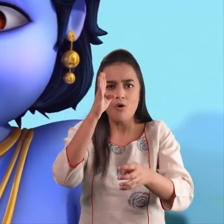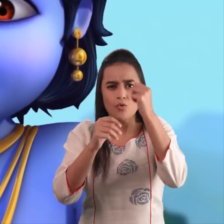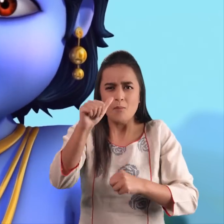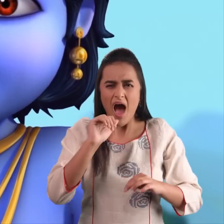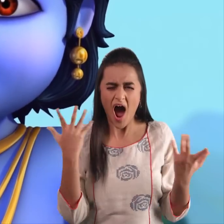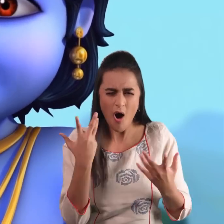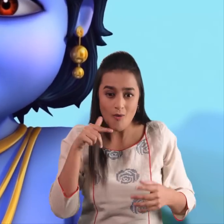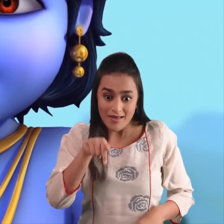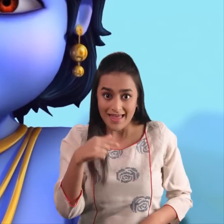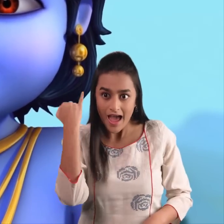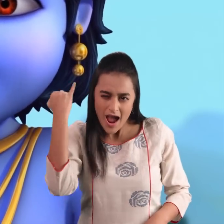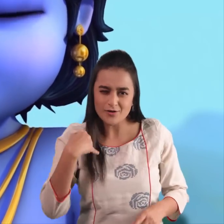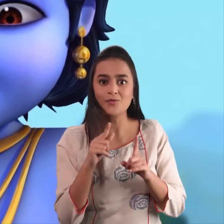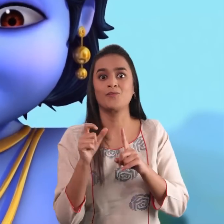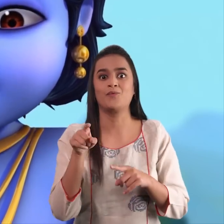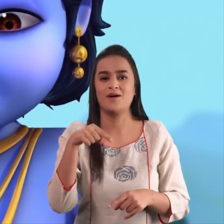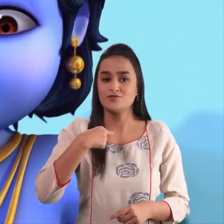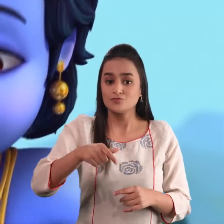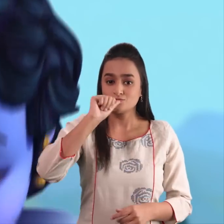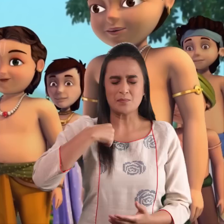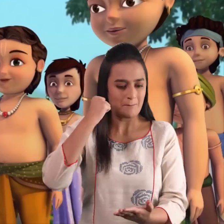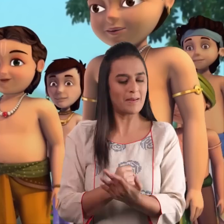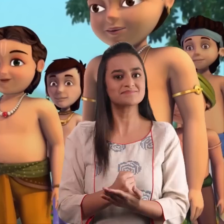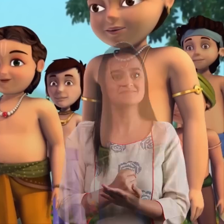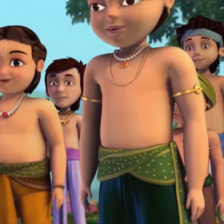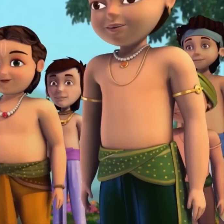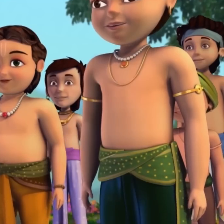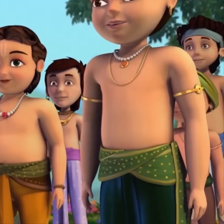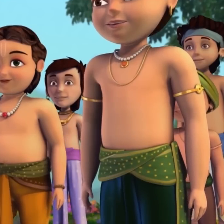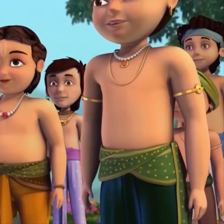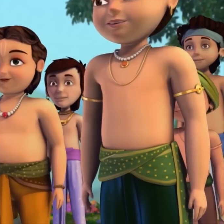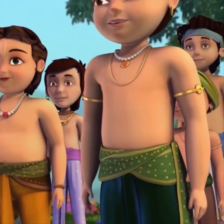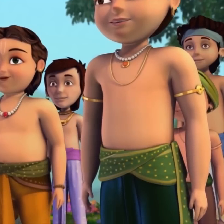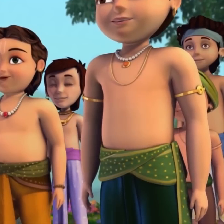कैसे पिया जाए, और इस बार ये विचार पूरा होगा।